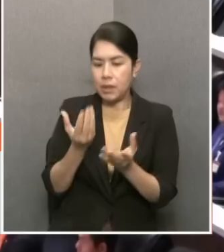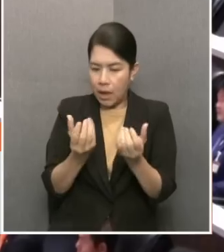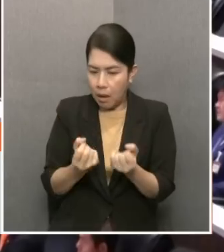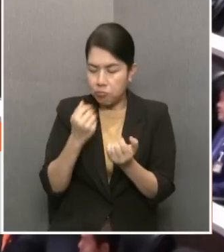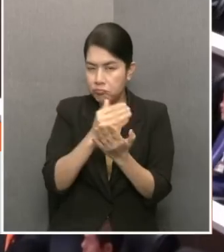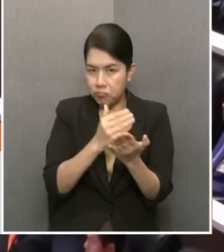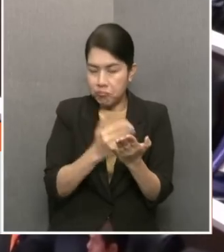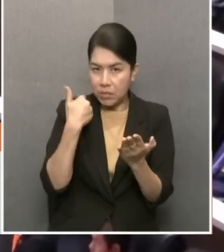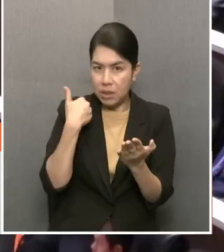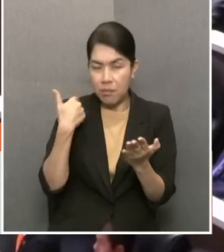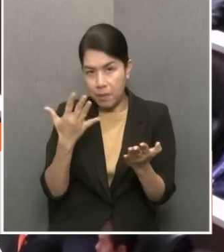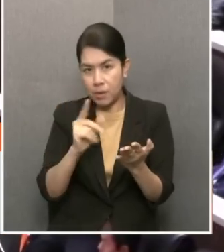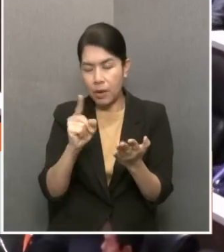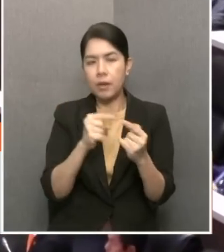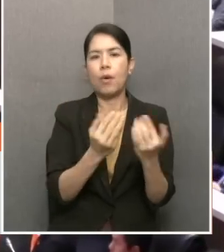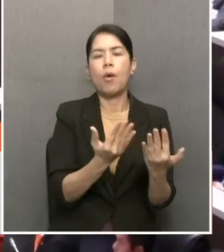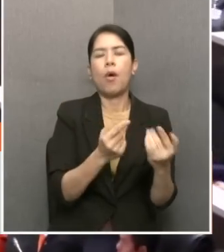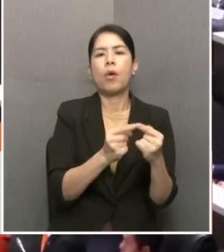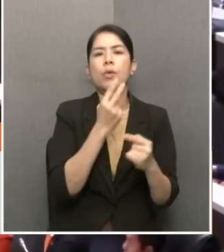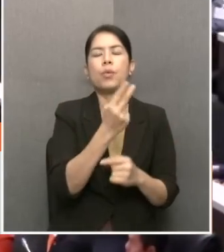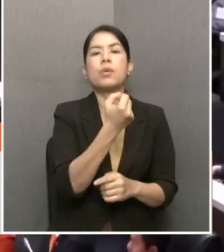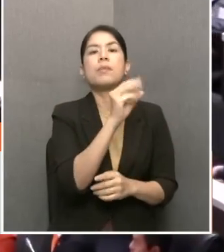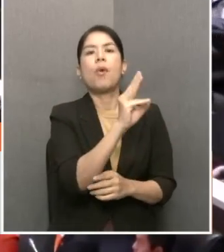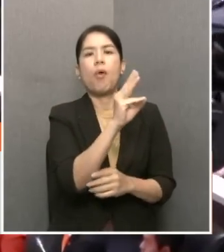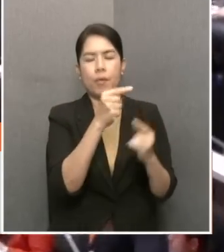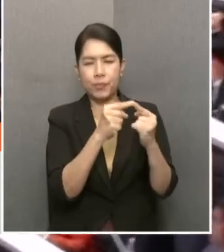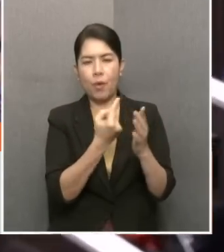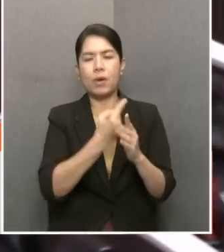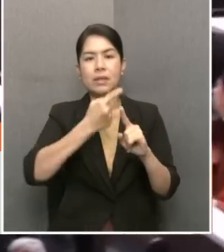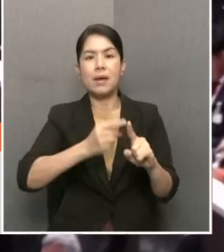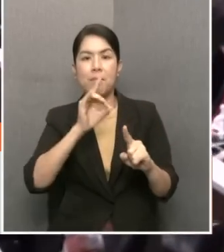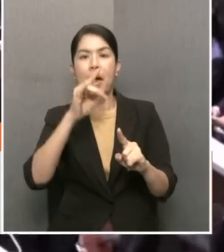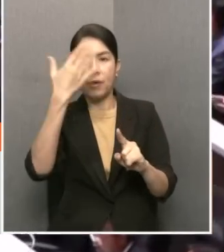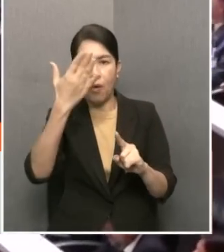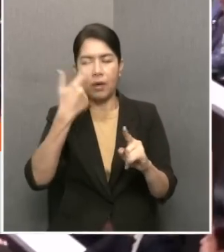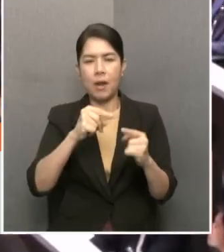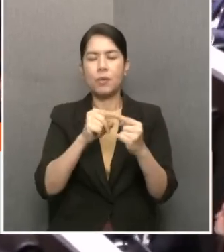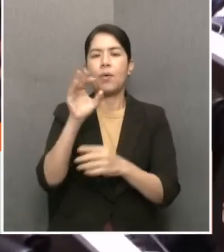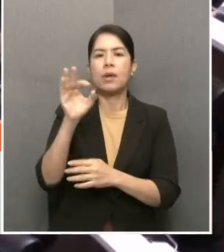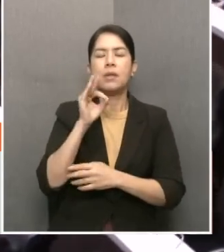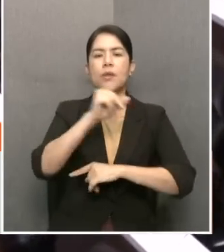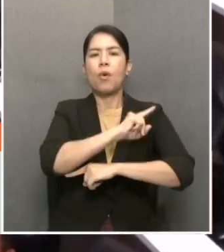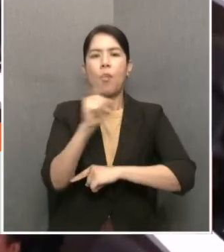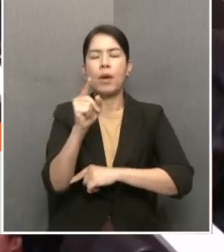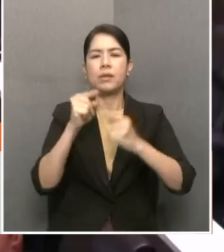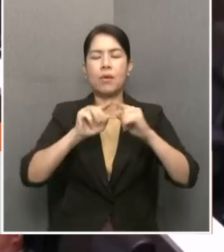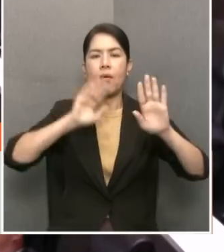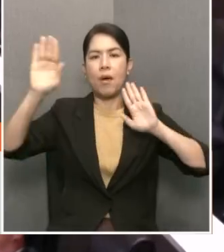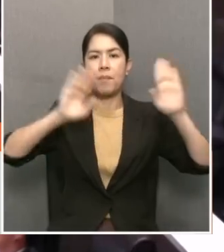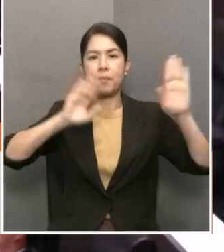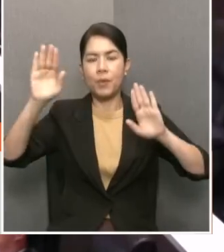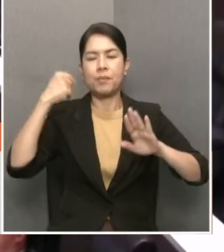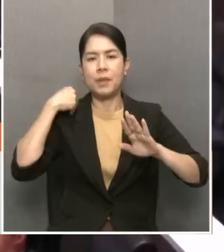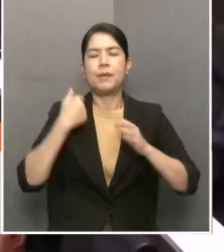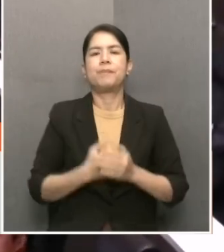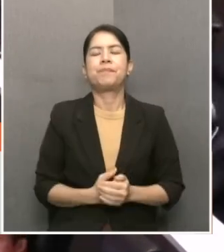หรือไม่ในวันที่ 16สิงหาคมเพื่อกำหนดวันโหวตนายนกรัฐมนตรีอีกครั้งส่วนประเด็นการเสนอชื่อแคนดิต